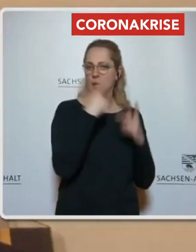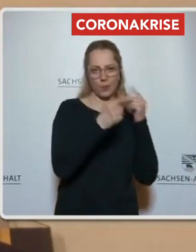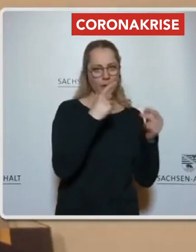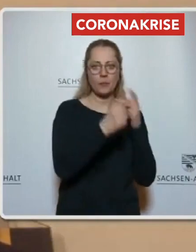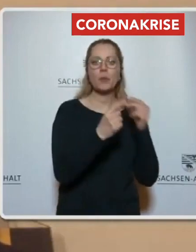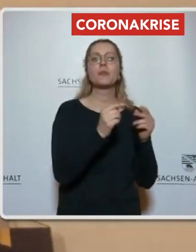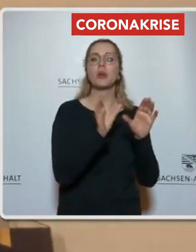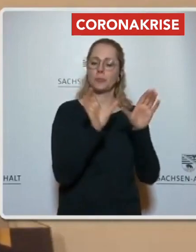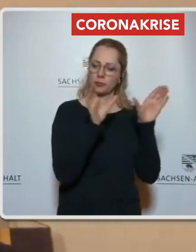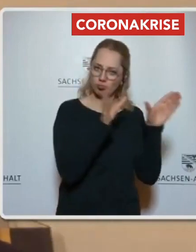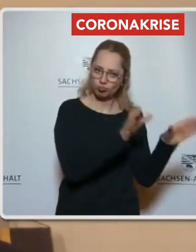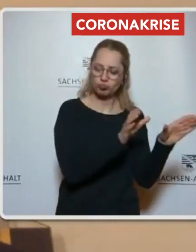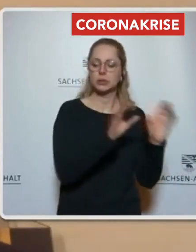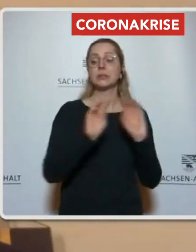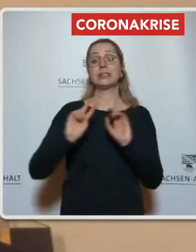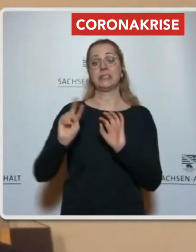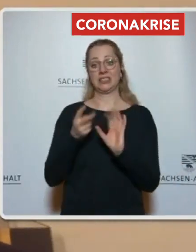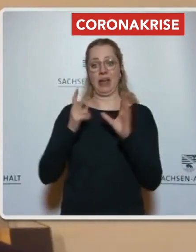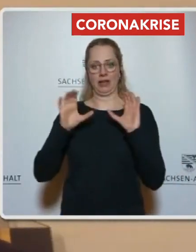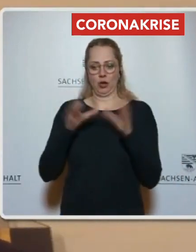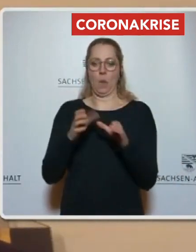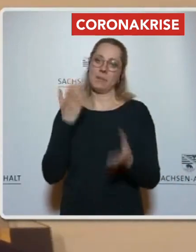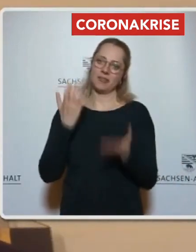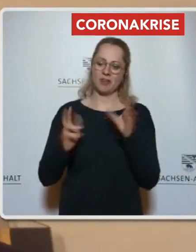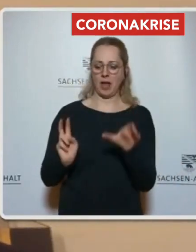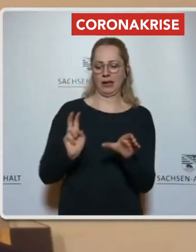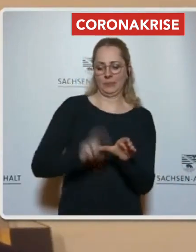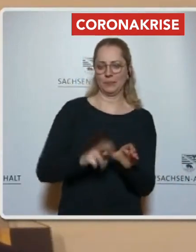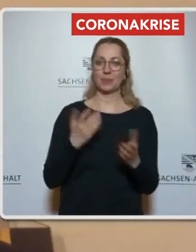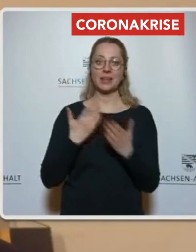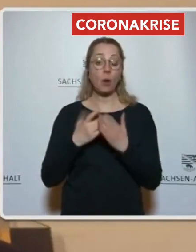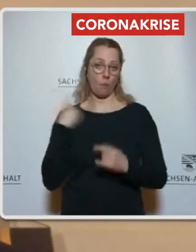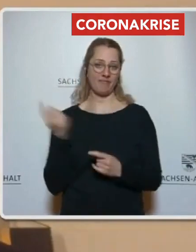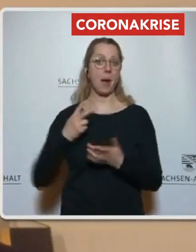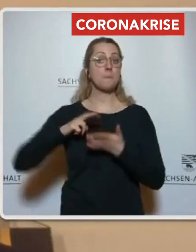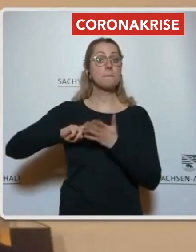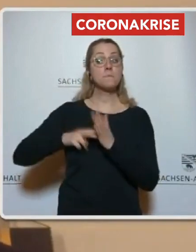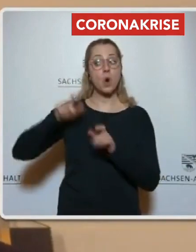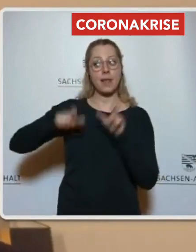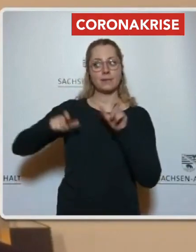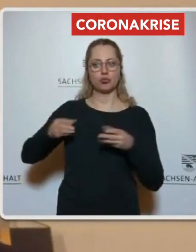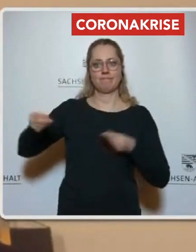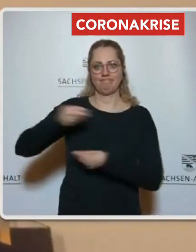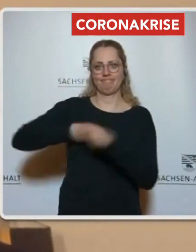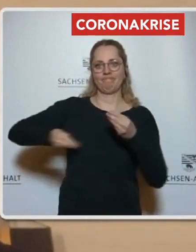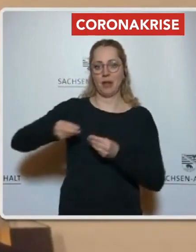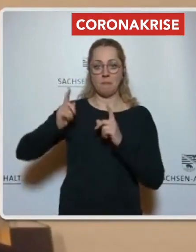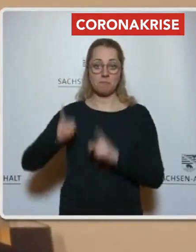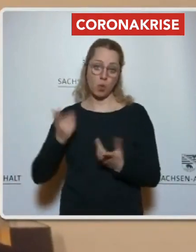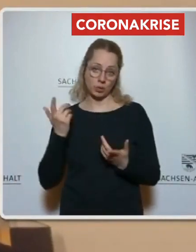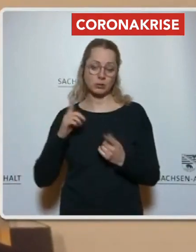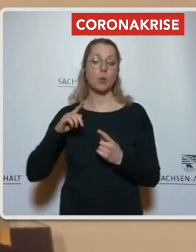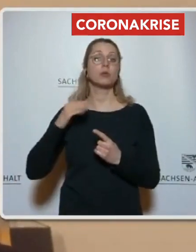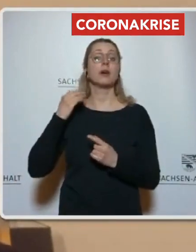zur Anwendung kommt. Das ist, wie gesagt, eine politische Formulierung, die muss ja dann in einer Verordnung